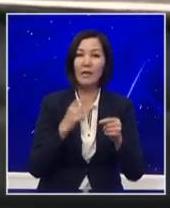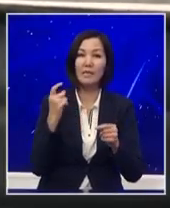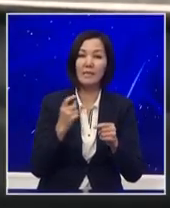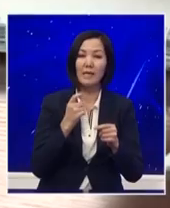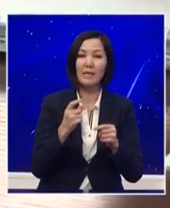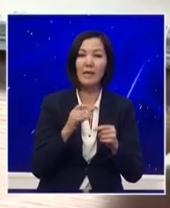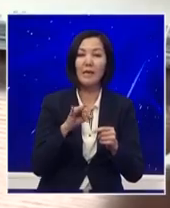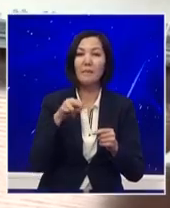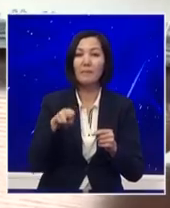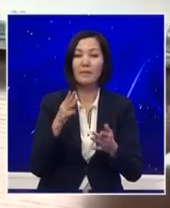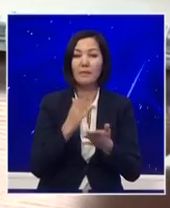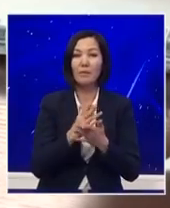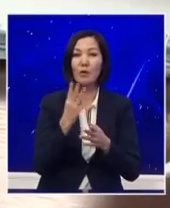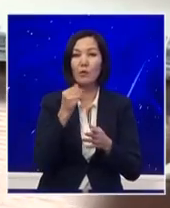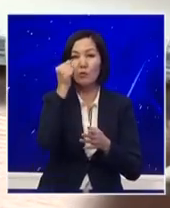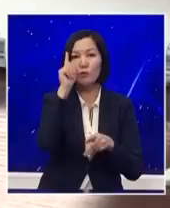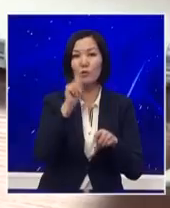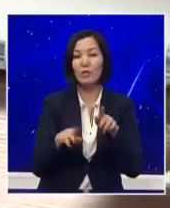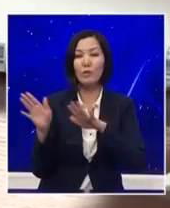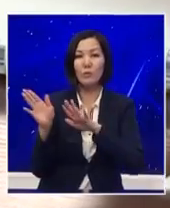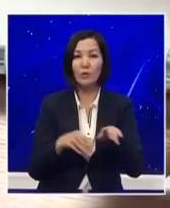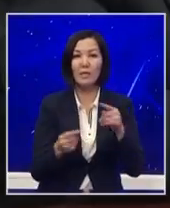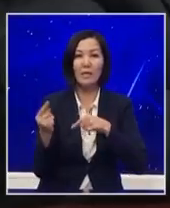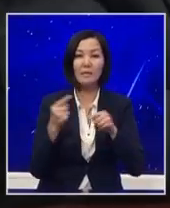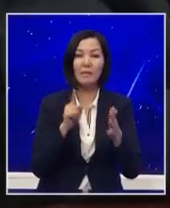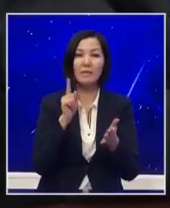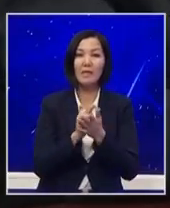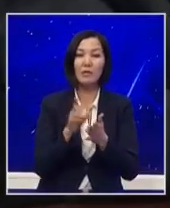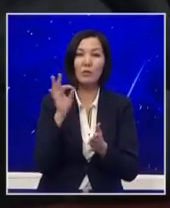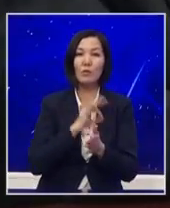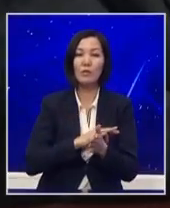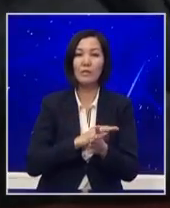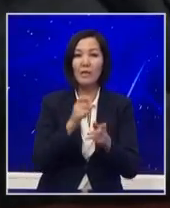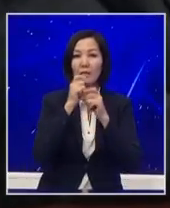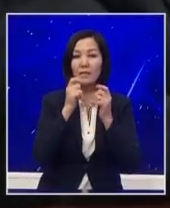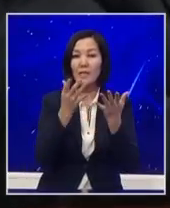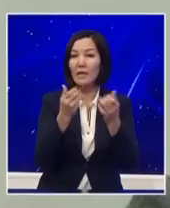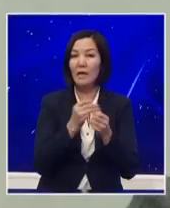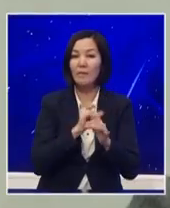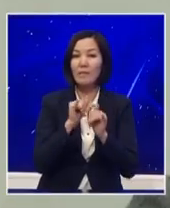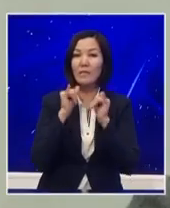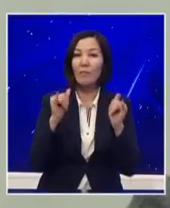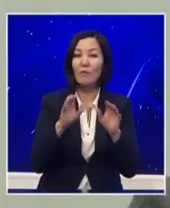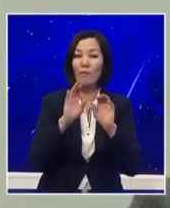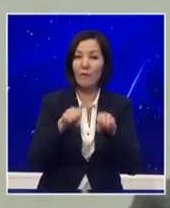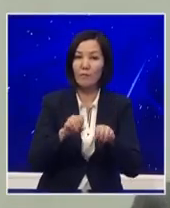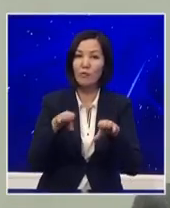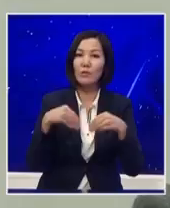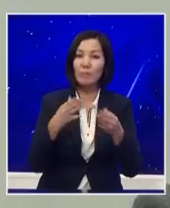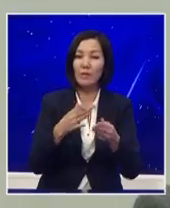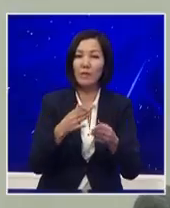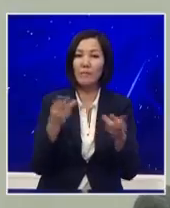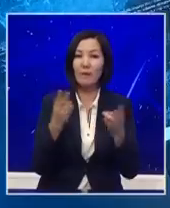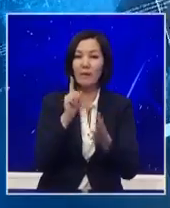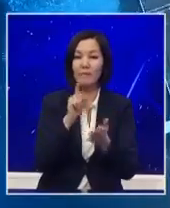мамандар 3 жыл лезде өте шығады. Сондықтан іскер азаматтар салықтық үзілісті сыйлық ретінде емес, дамуға берілген мүмкіндік деп қараулары